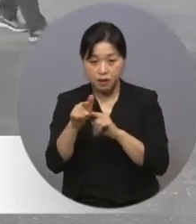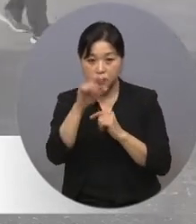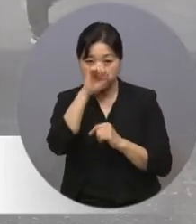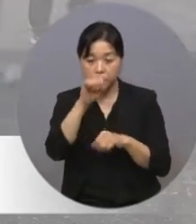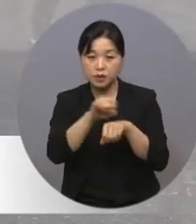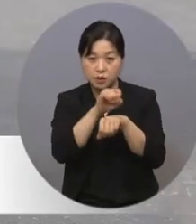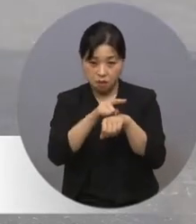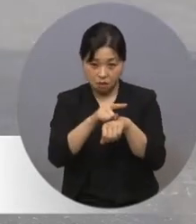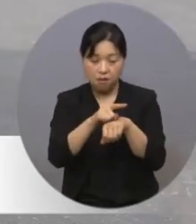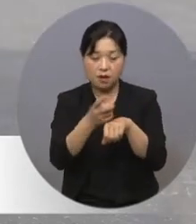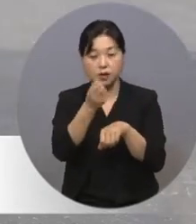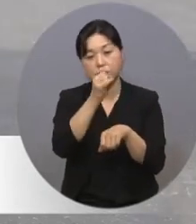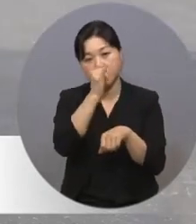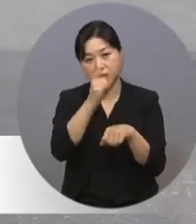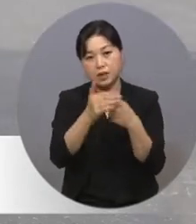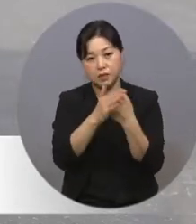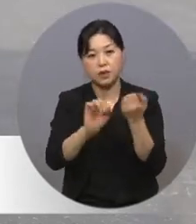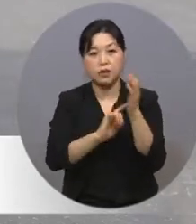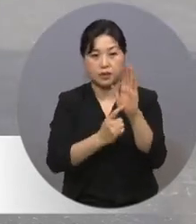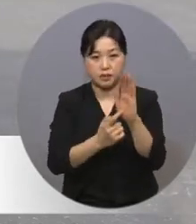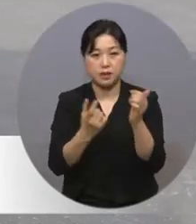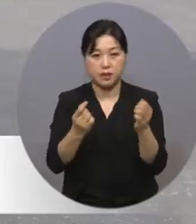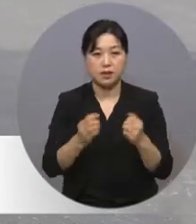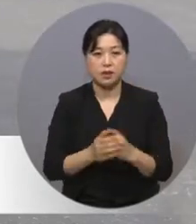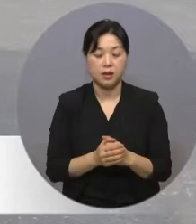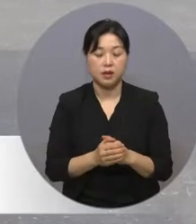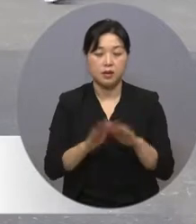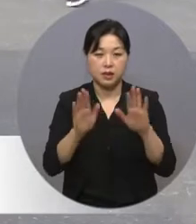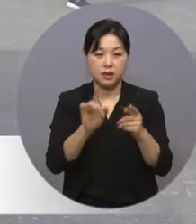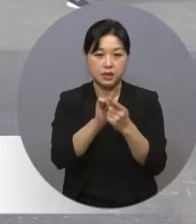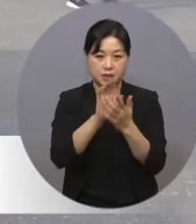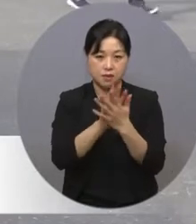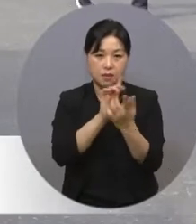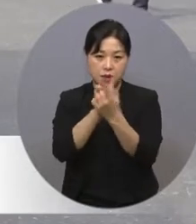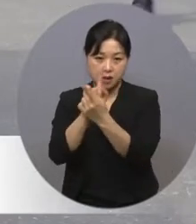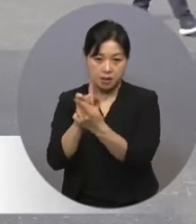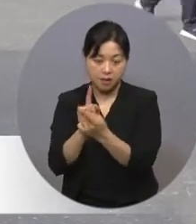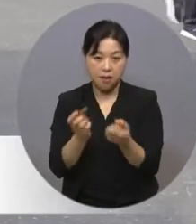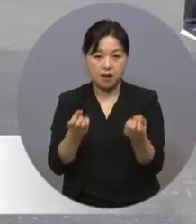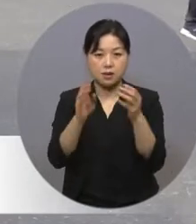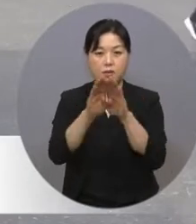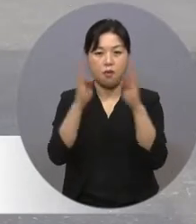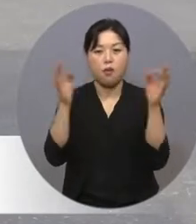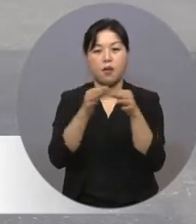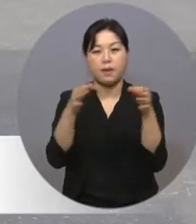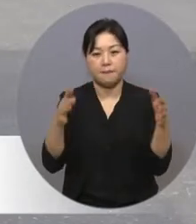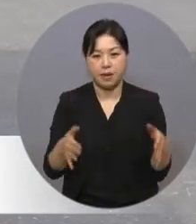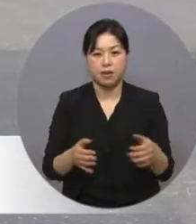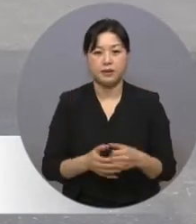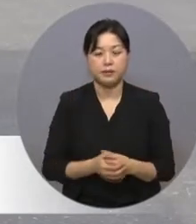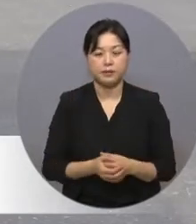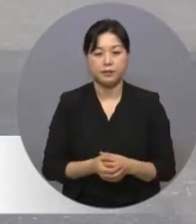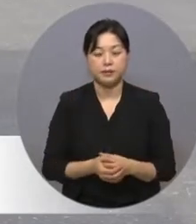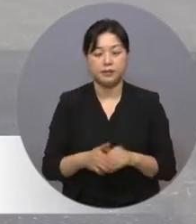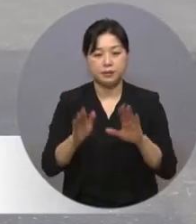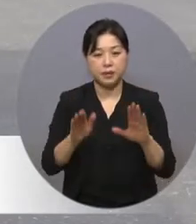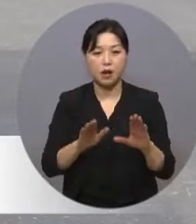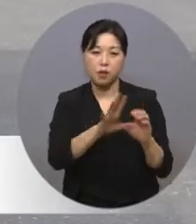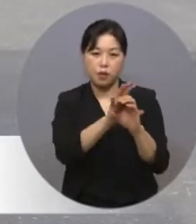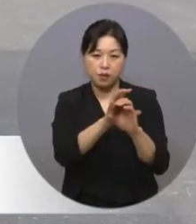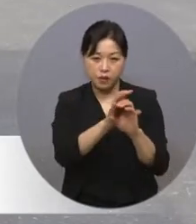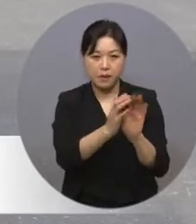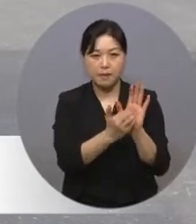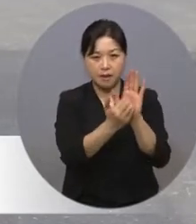합니다. 굉장히 오랜만에 이런 대면 박람회가 열렸는데요. 그렇기 때문에 저희가 코로나19 방역